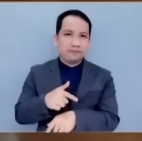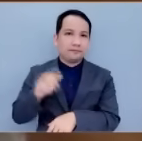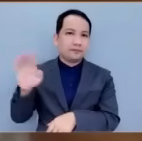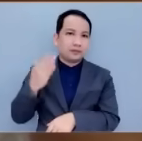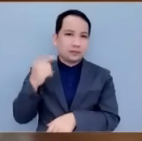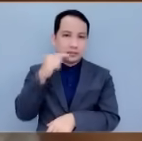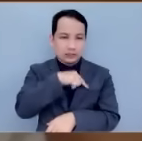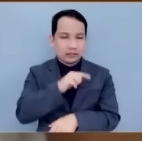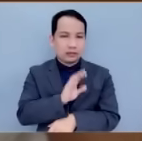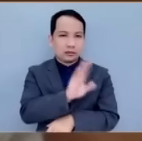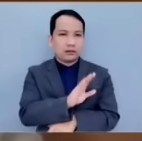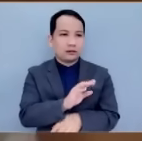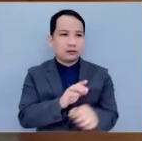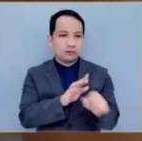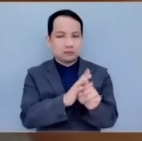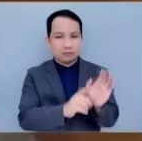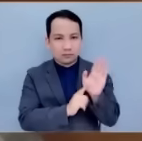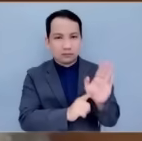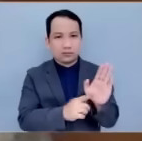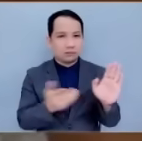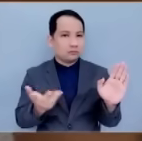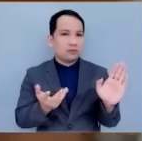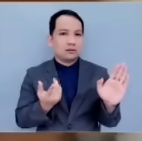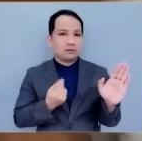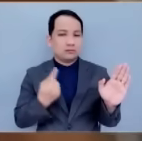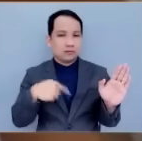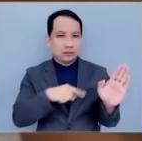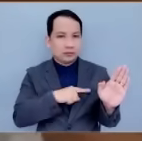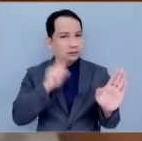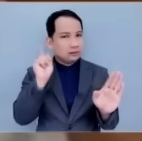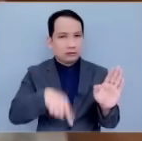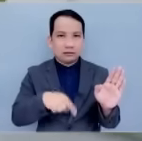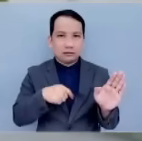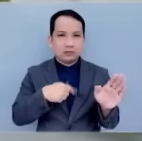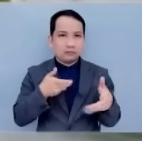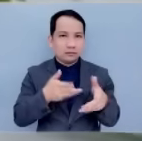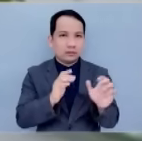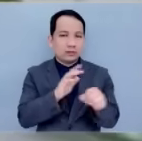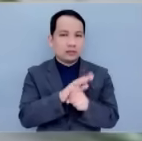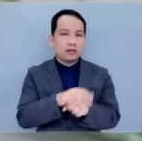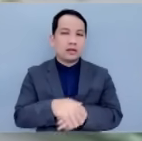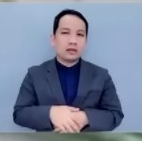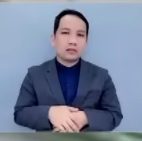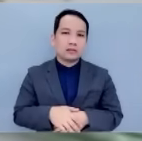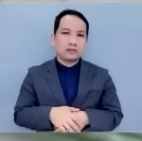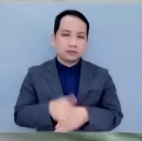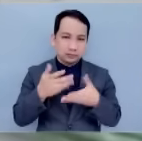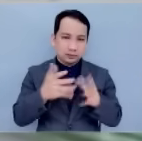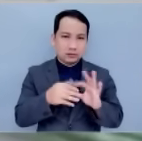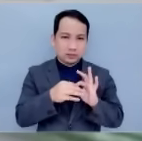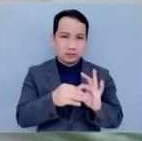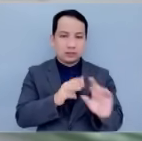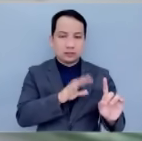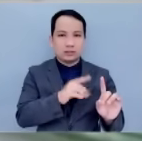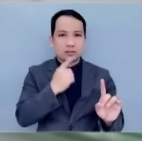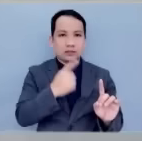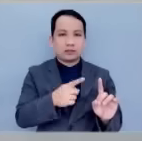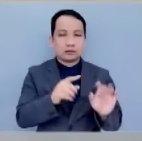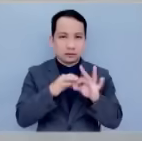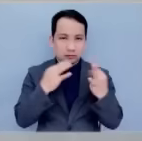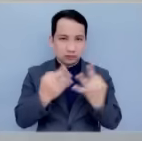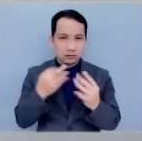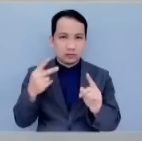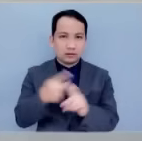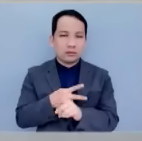nagpakita ng motibo. Wala na kaming nagawa. Sana hindi na lang kami pumatol. Sinubukan naming kunan ng panig ang pamilya ng biktima